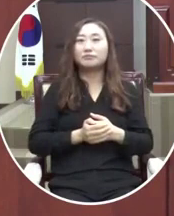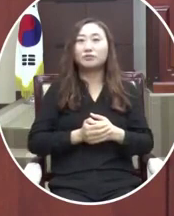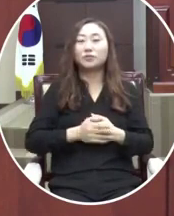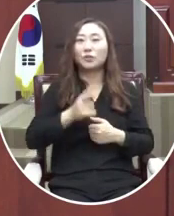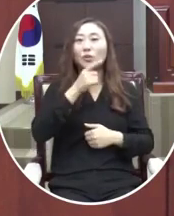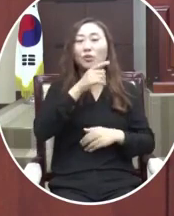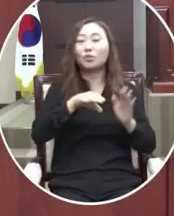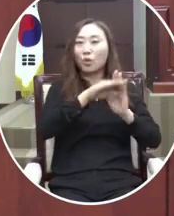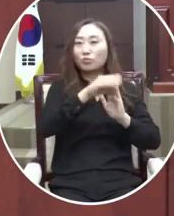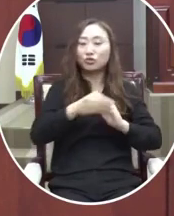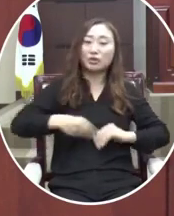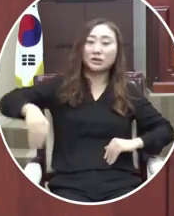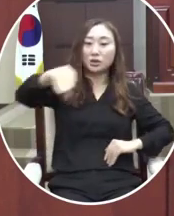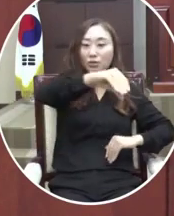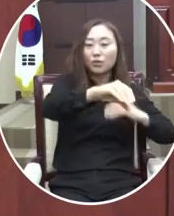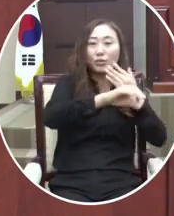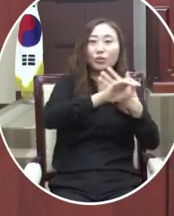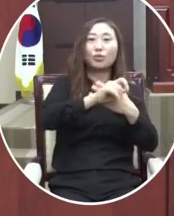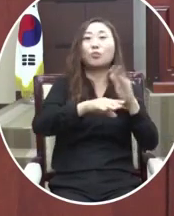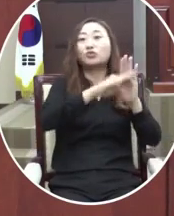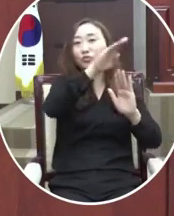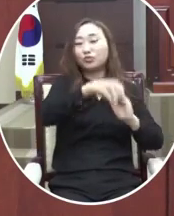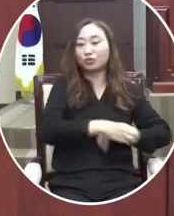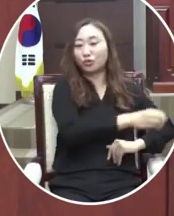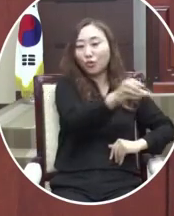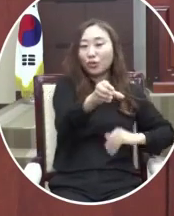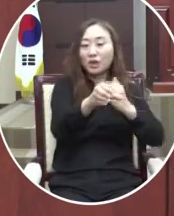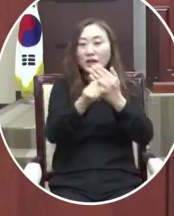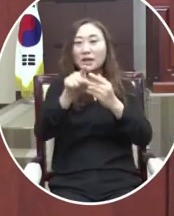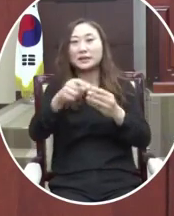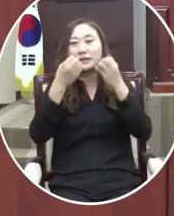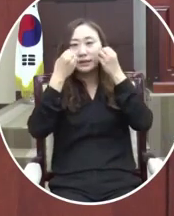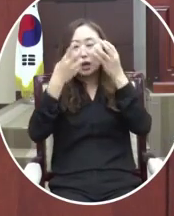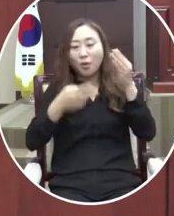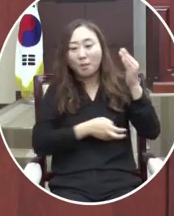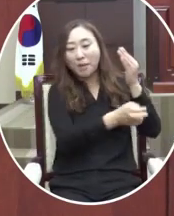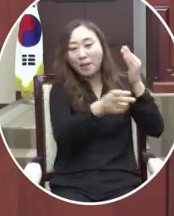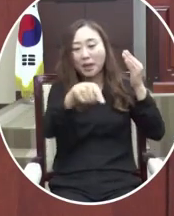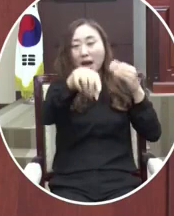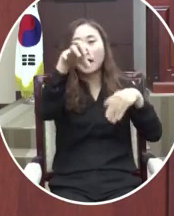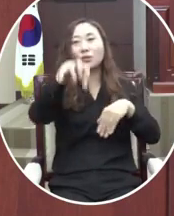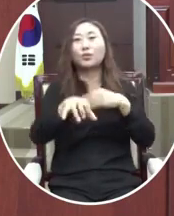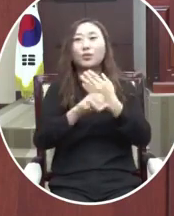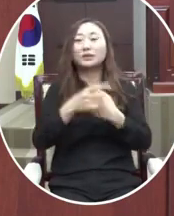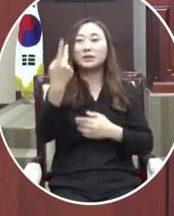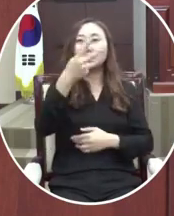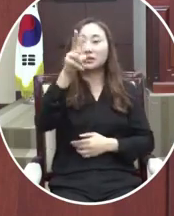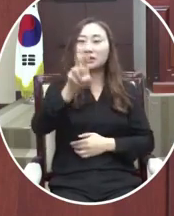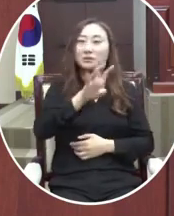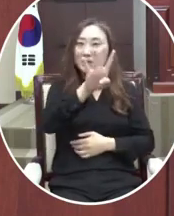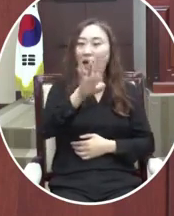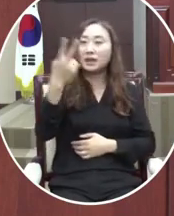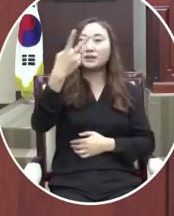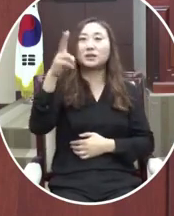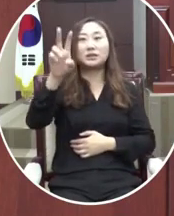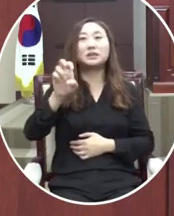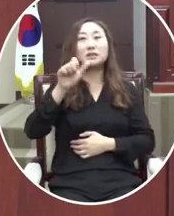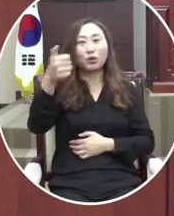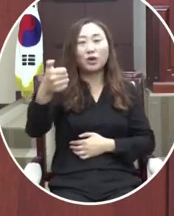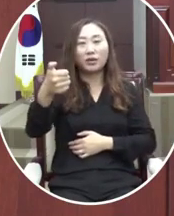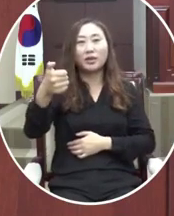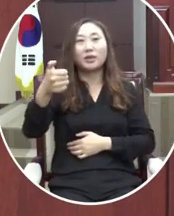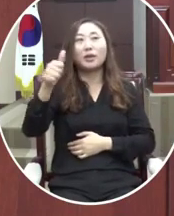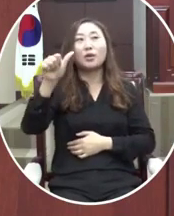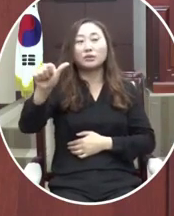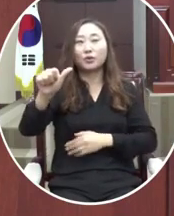구간과 북부 관선 도로 화랑로 구간 진출입 램프 신설 공사는 각각 2024년 2025